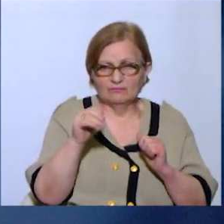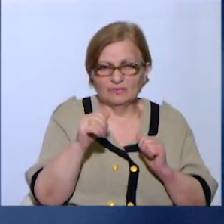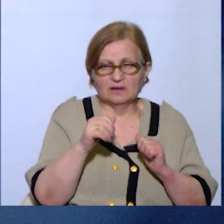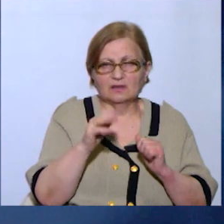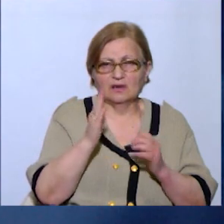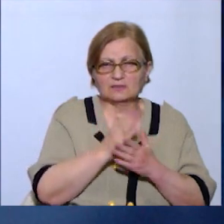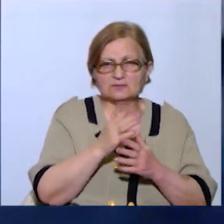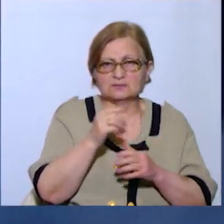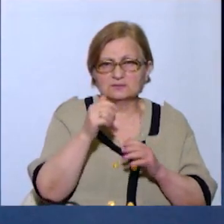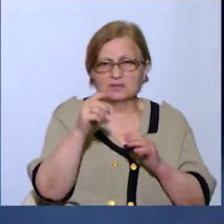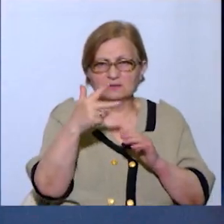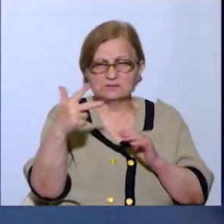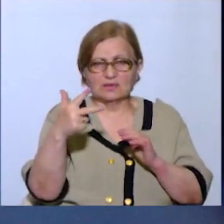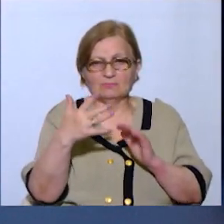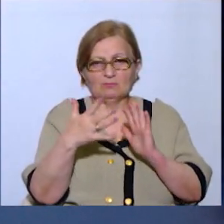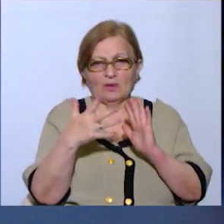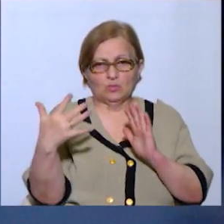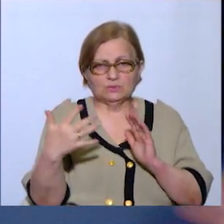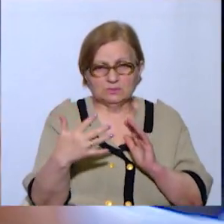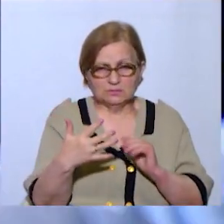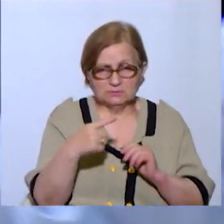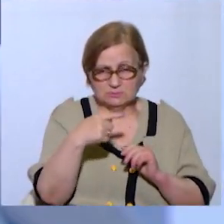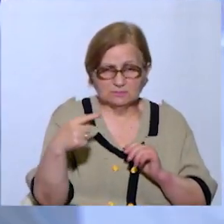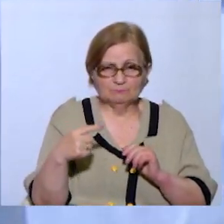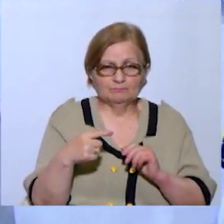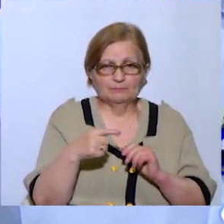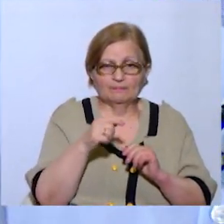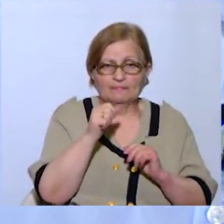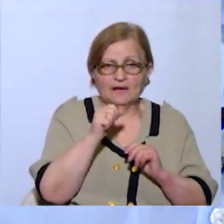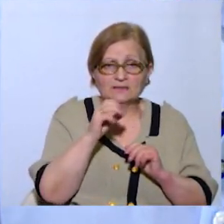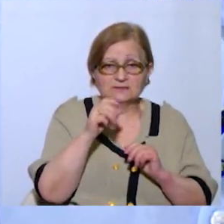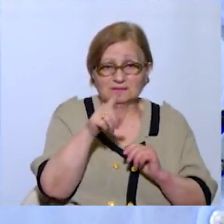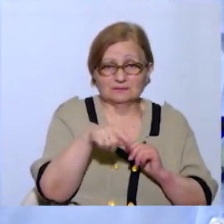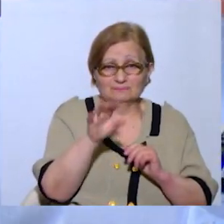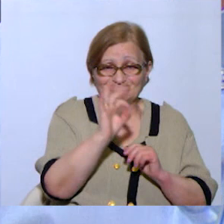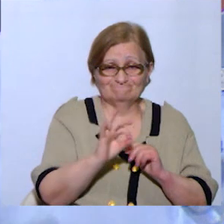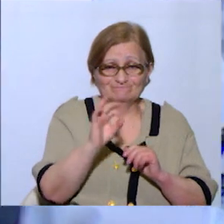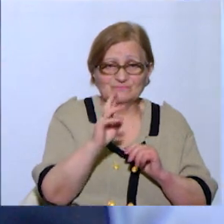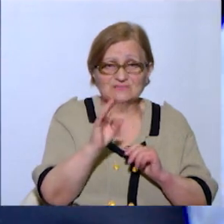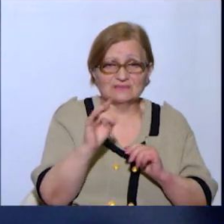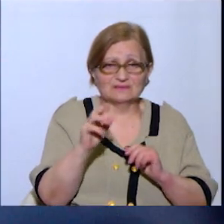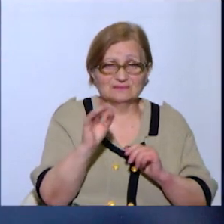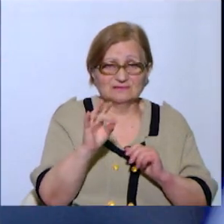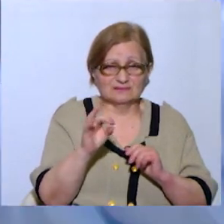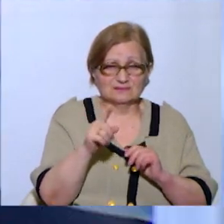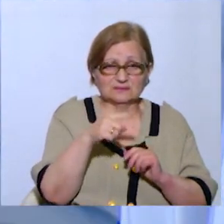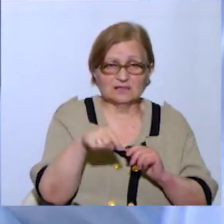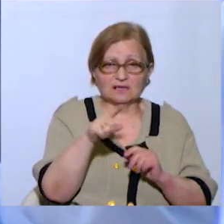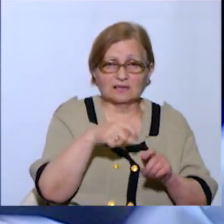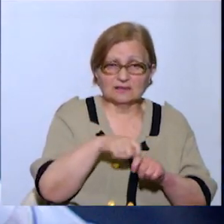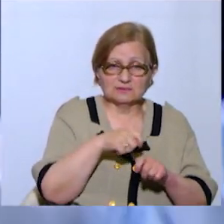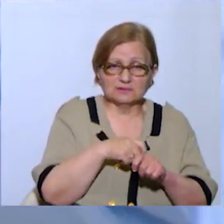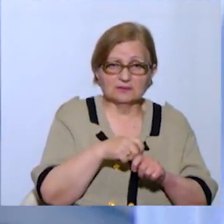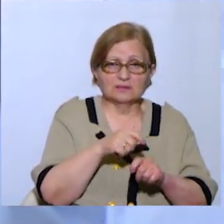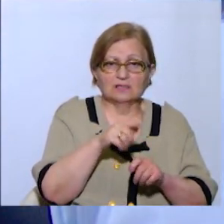10-თან ანუ 3/5. ACD-ში ჩახაზული აი ამ პატარა წრეწირის რადიუსი არის 1 და უნდა